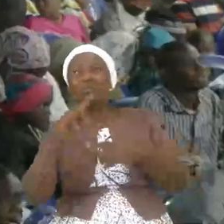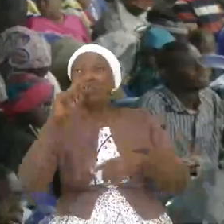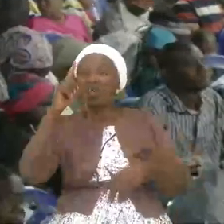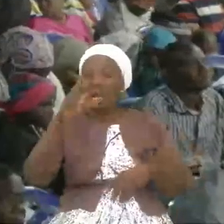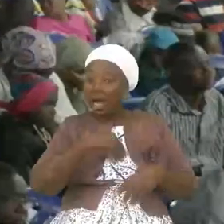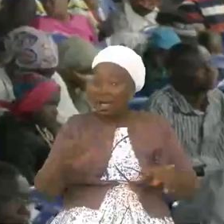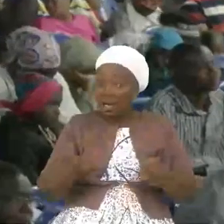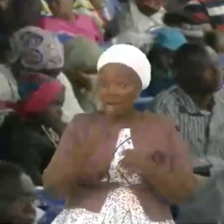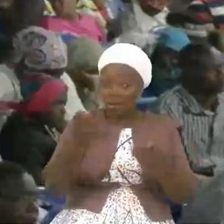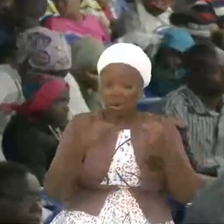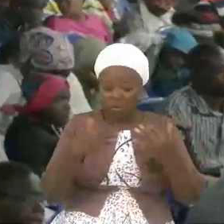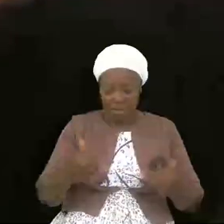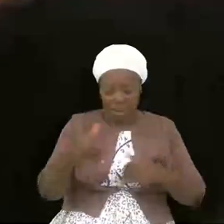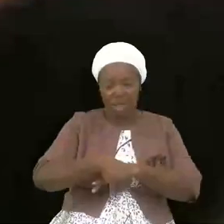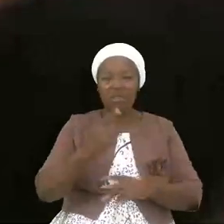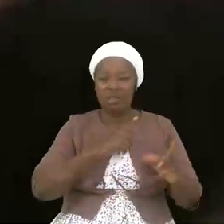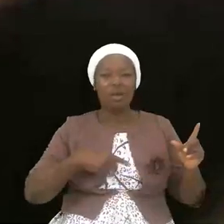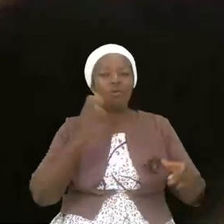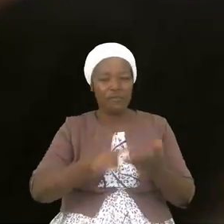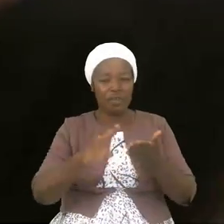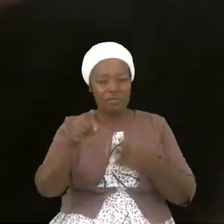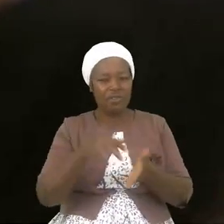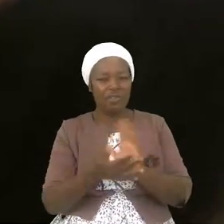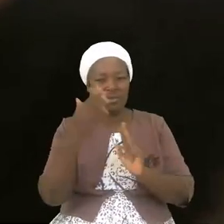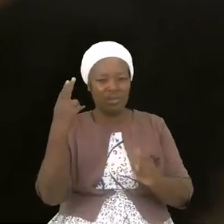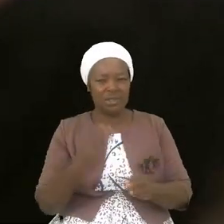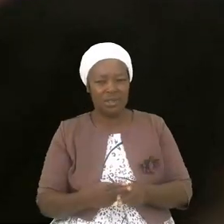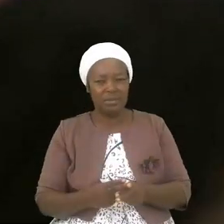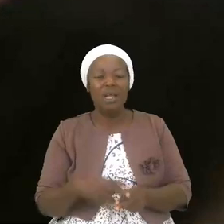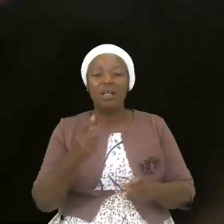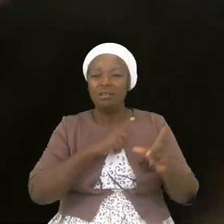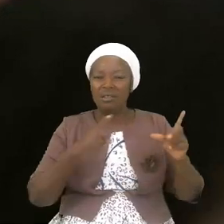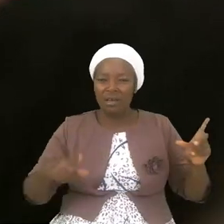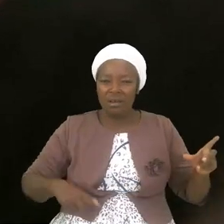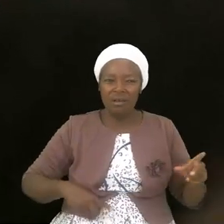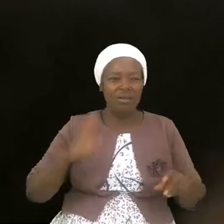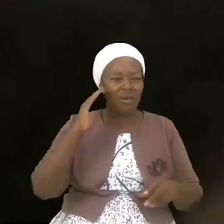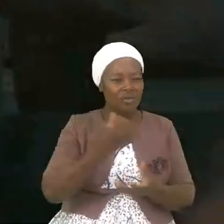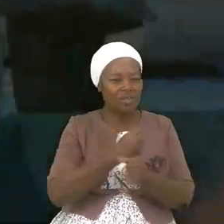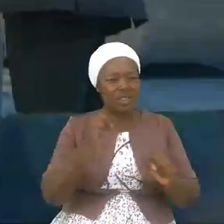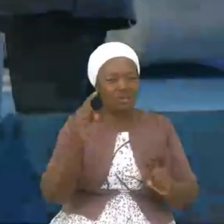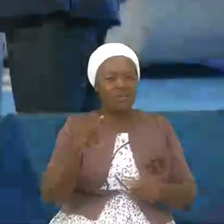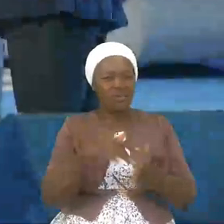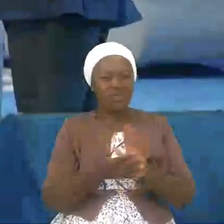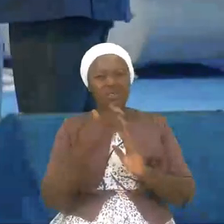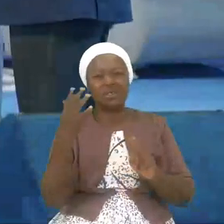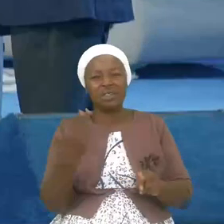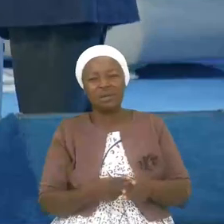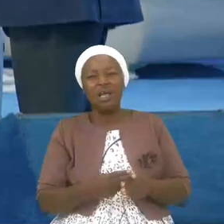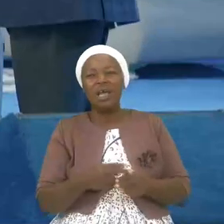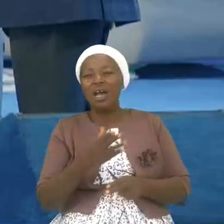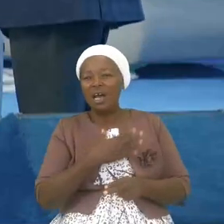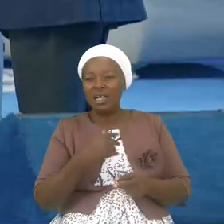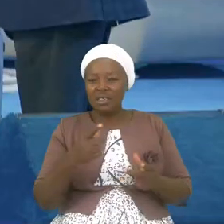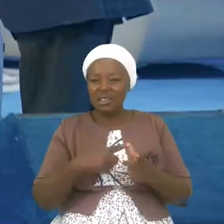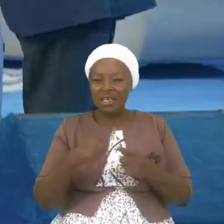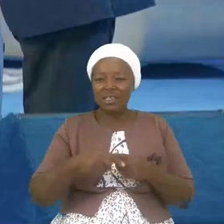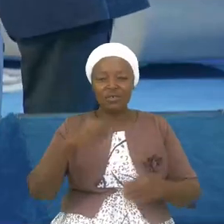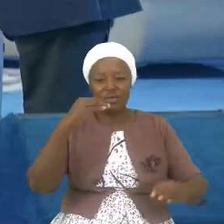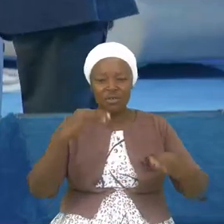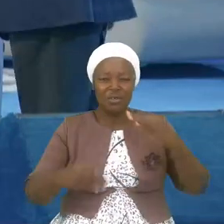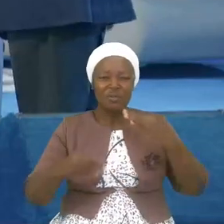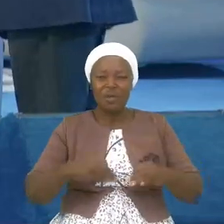Et comme tu viens ce soir, le Seigneur va te pardonner. Le Seigneur va te sauver. Et le jugement qui